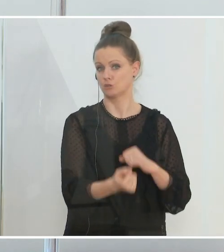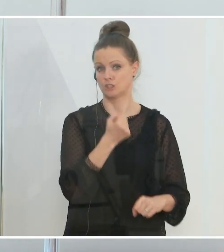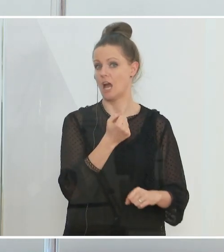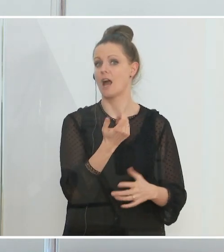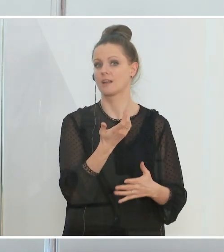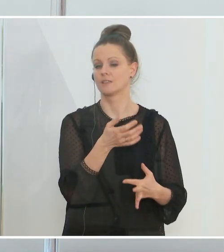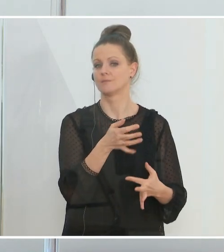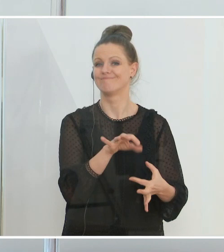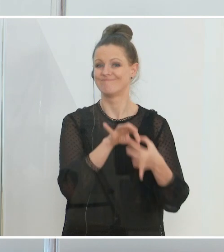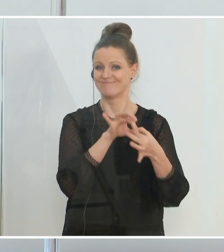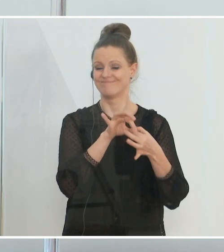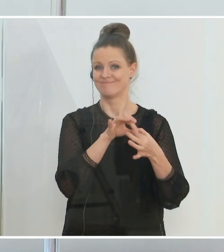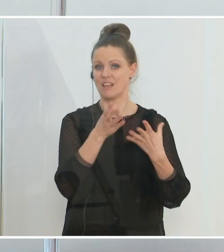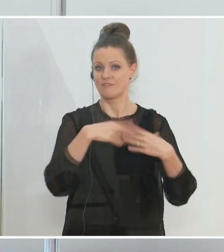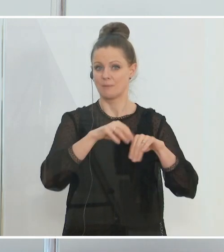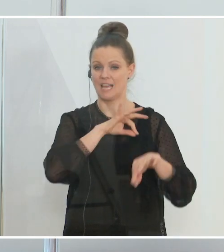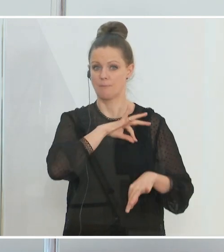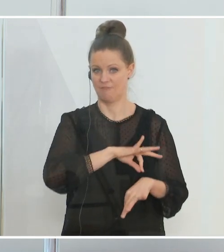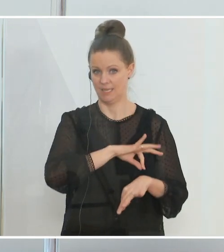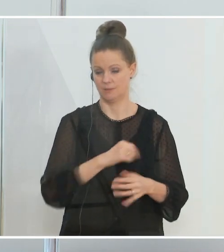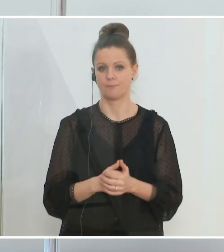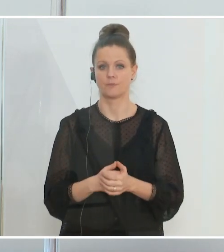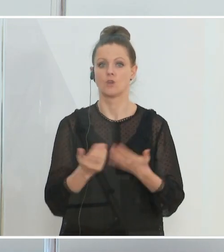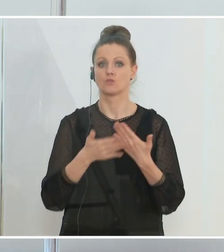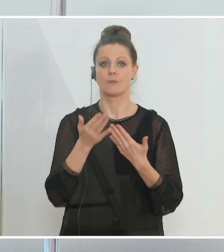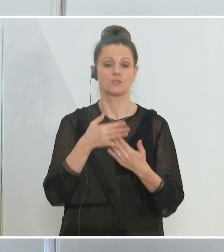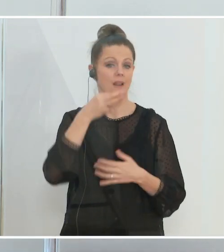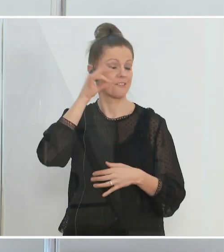natürlich auch verbunden ist mit den familiären Pflichten. Das heißt,